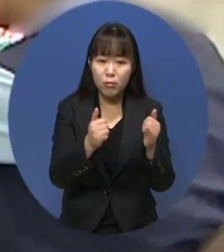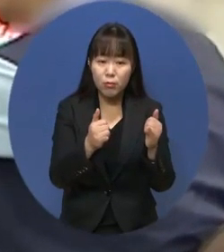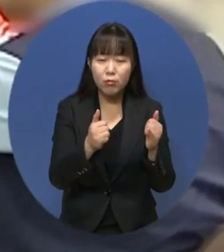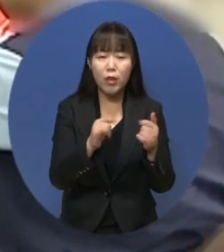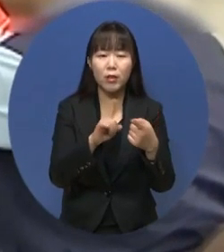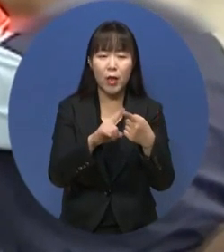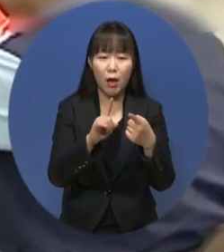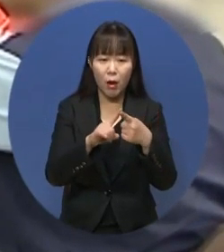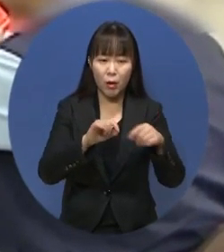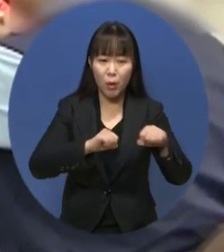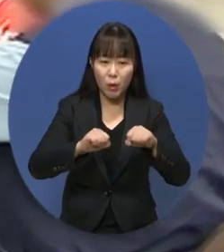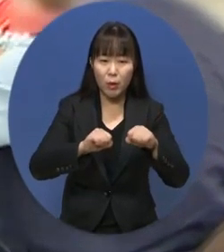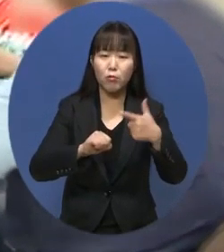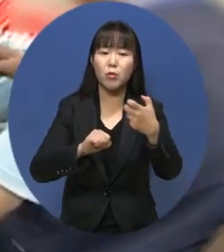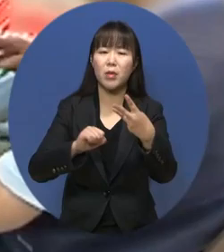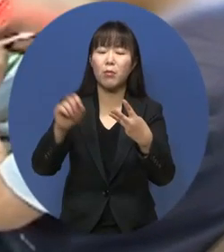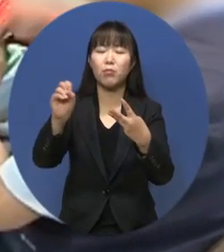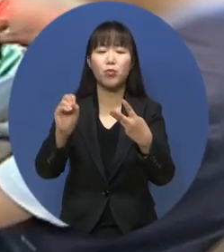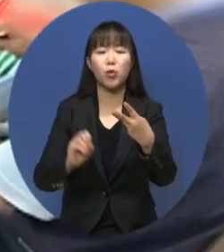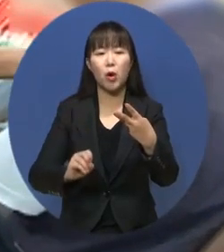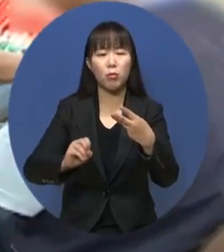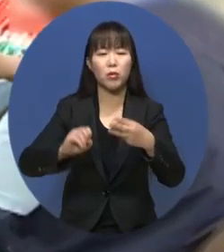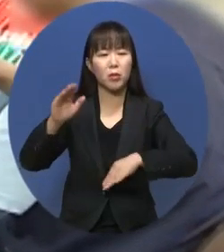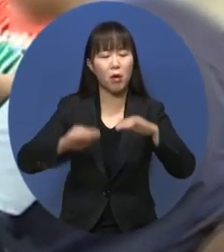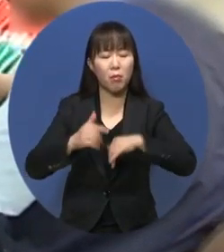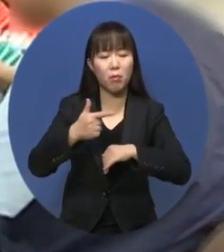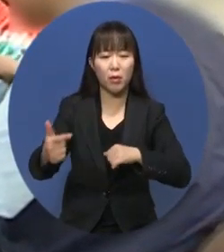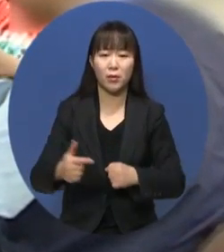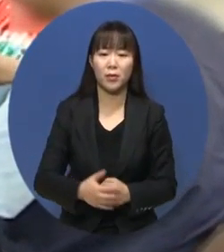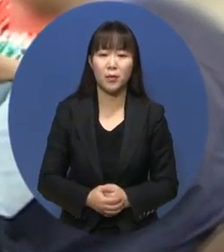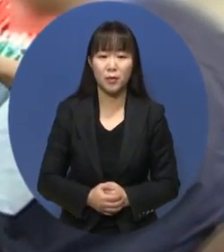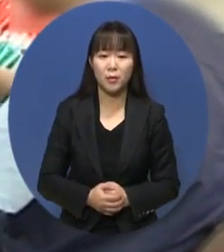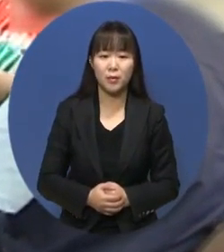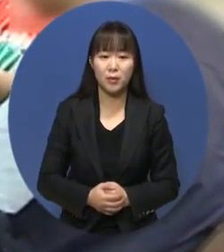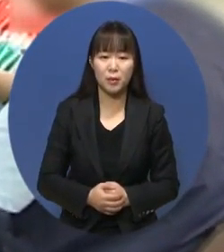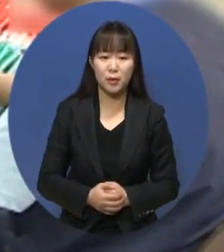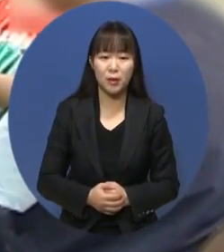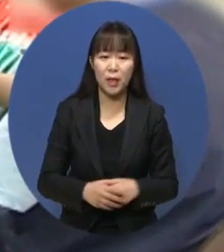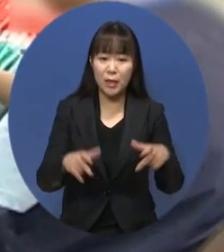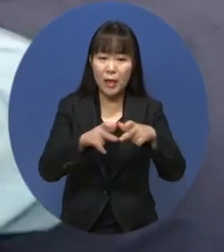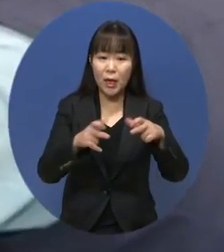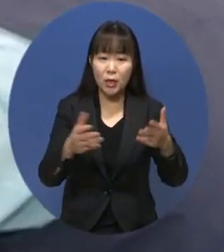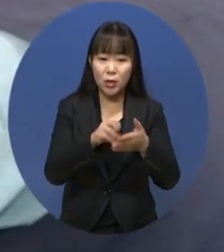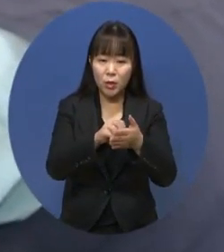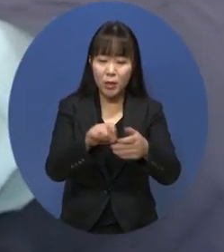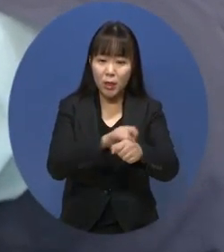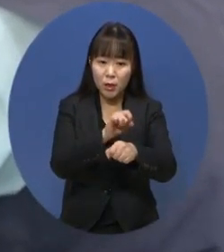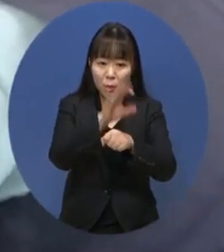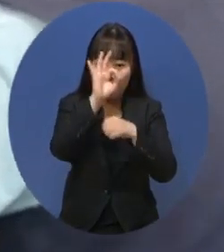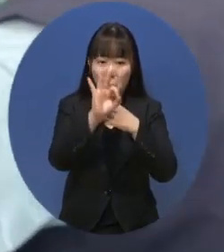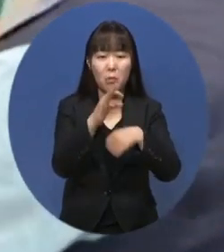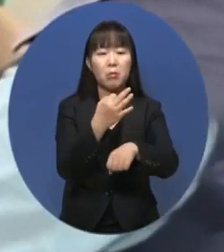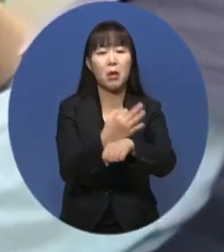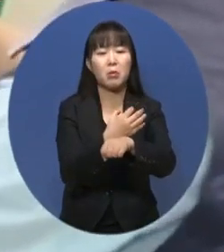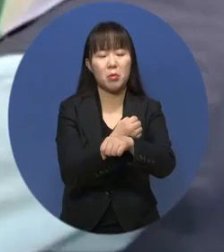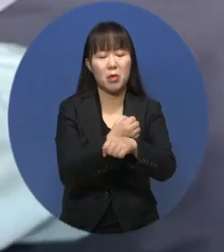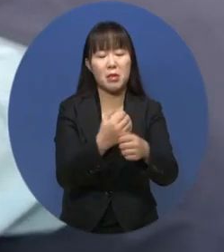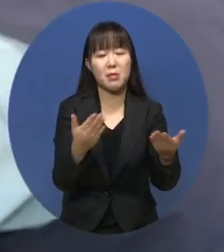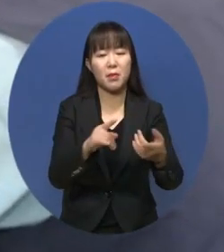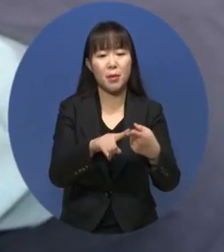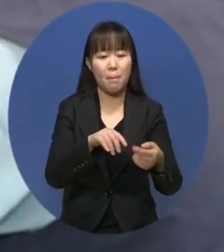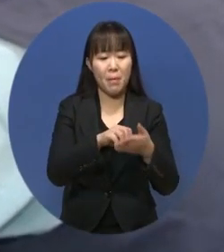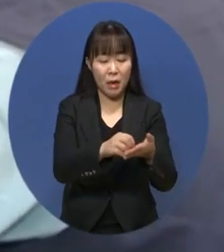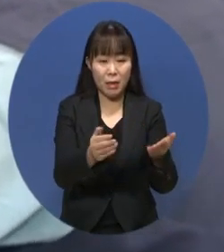63% 와 큰 차이를 보이고 있습니다 장애인 취업자의 특성을 보면 단순 노무에 종사하는